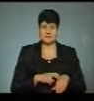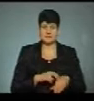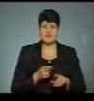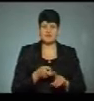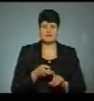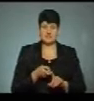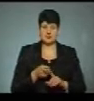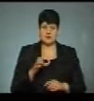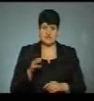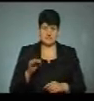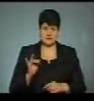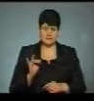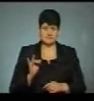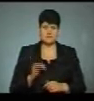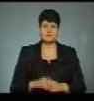лікарі-інфекціоністи,